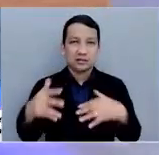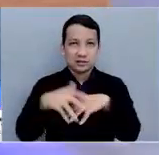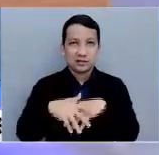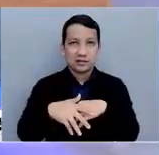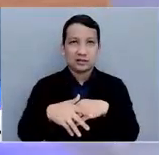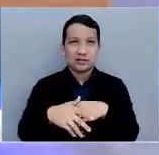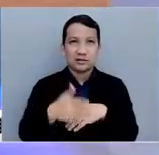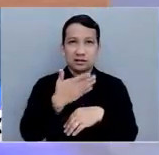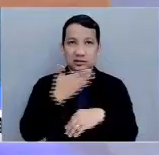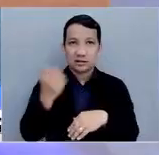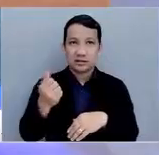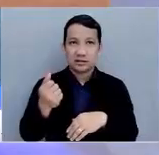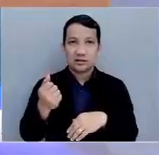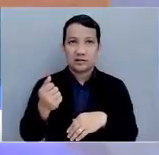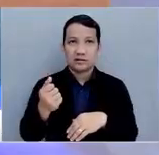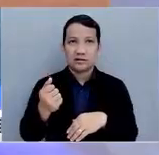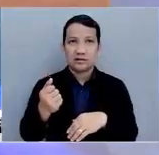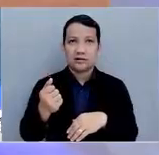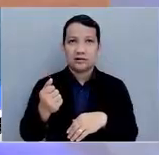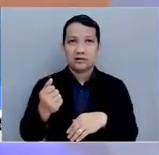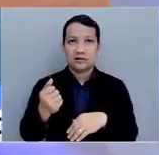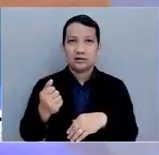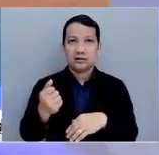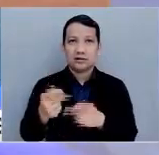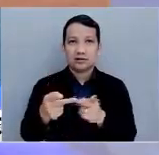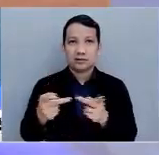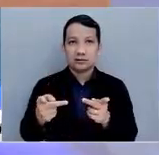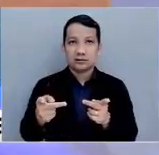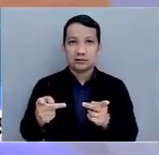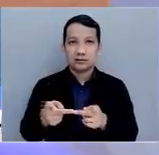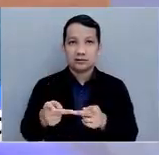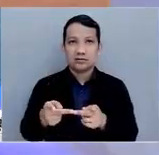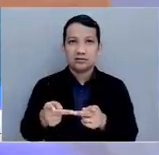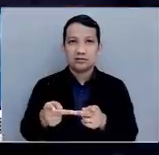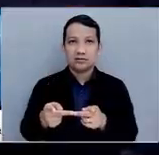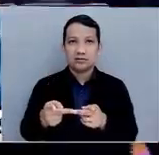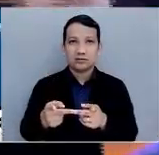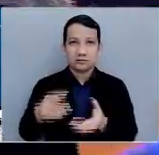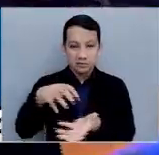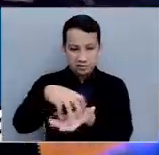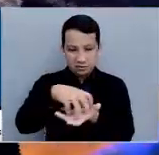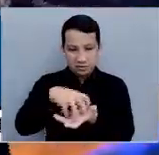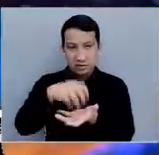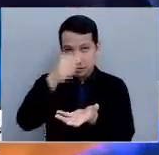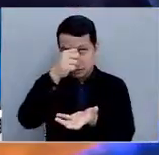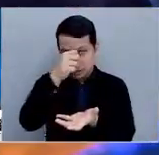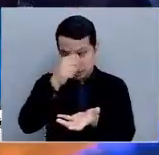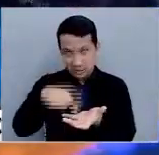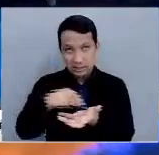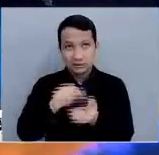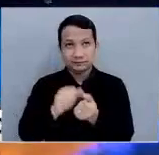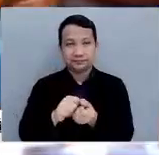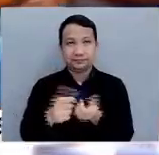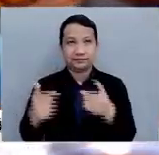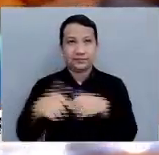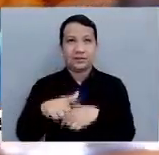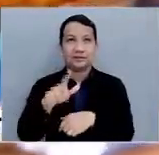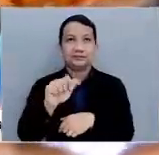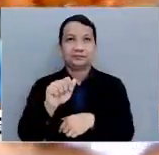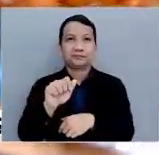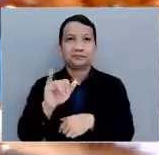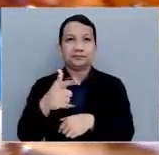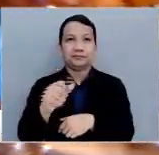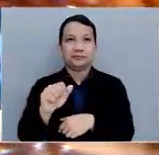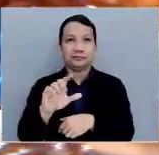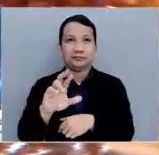ang bestseller po talaga ayun. Namin. Ayun, parang platter na yan. Yes po. Nag-uumapaw eh. Tapos titempan pa natin ng aligi rice. Ayun. Talaga naman